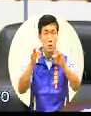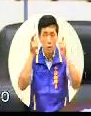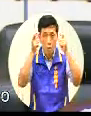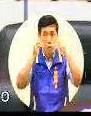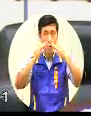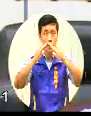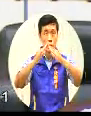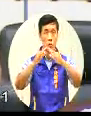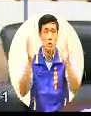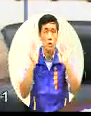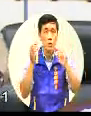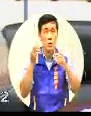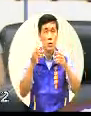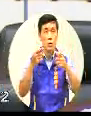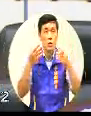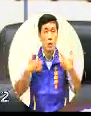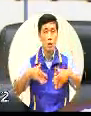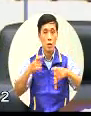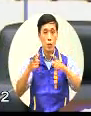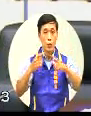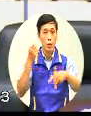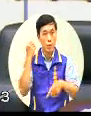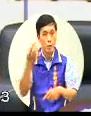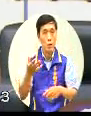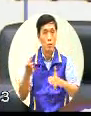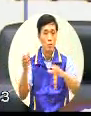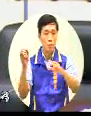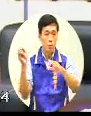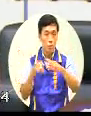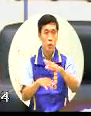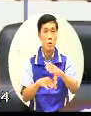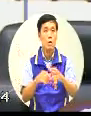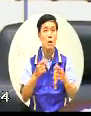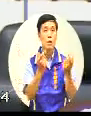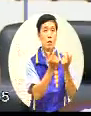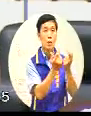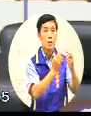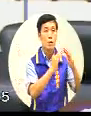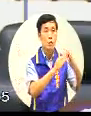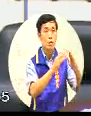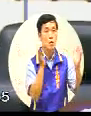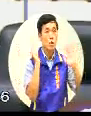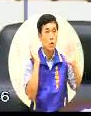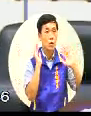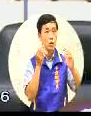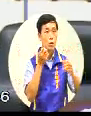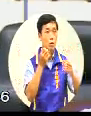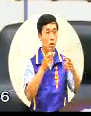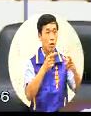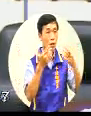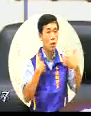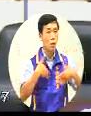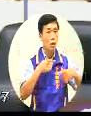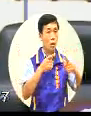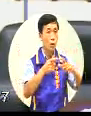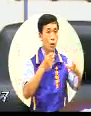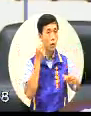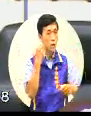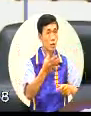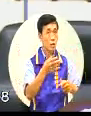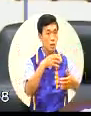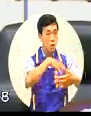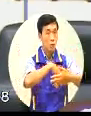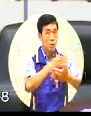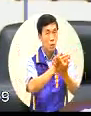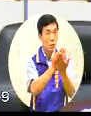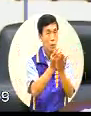高雄市的儿童新乐园，然后给它纳入哈？其实你把咱台北市儿童新乐园，它总共有13项的设施啊，